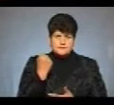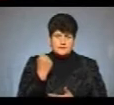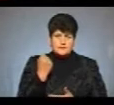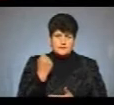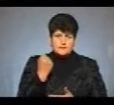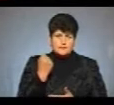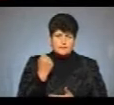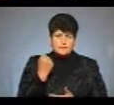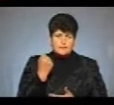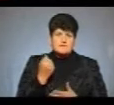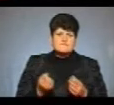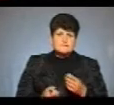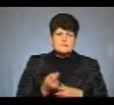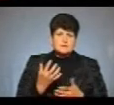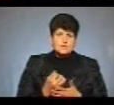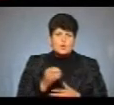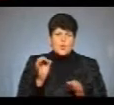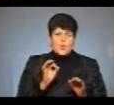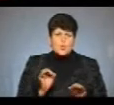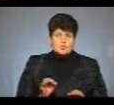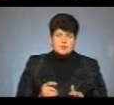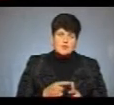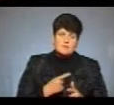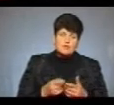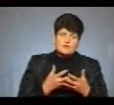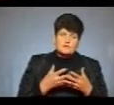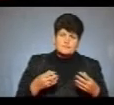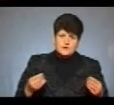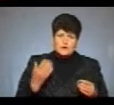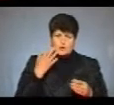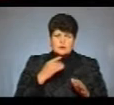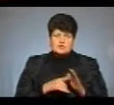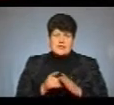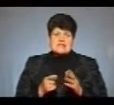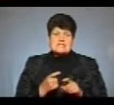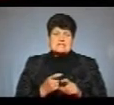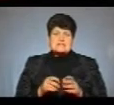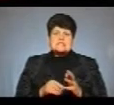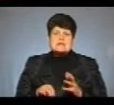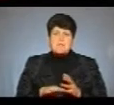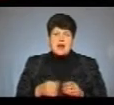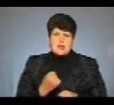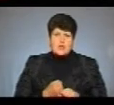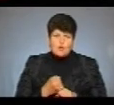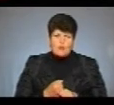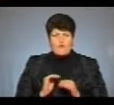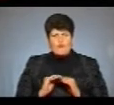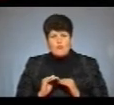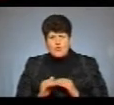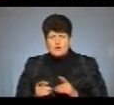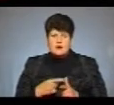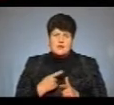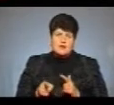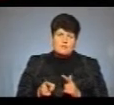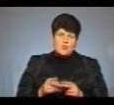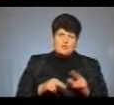звичайно, виявляється восени і навесні. Тобто, коли починаються земельні роботи. Або це роботи в полі, або це